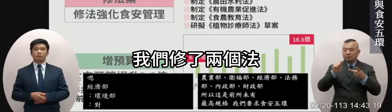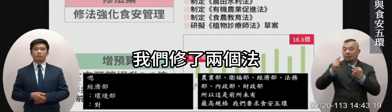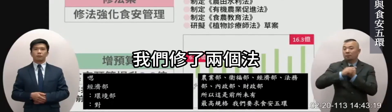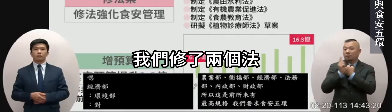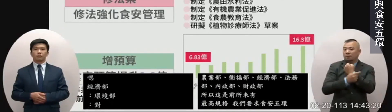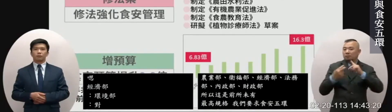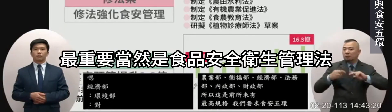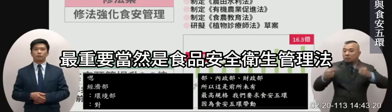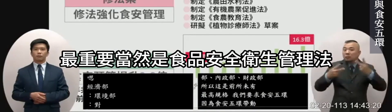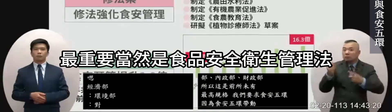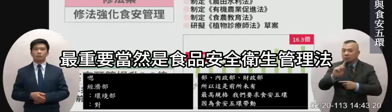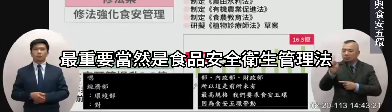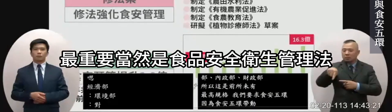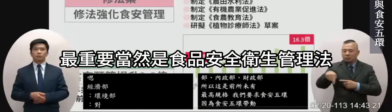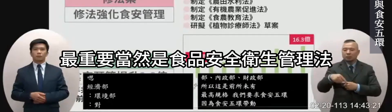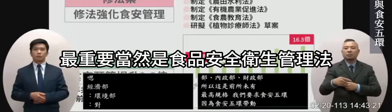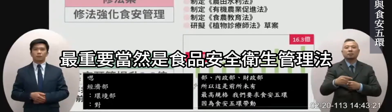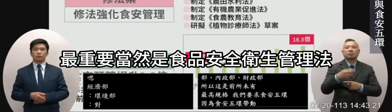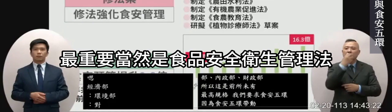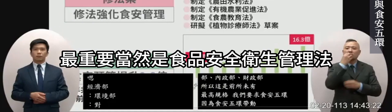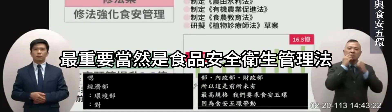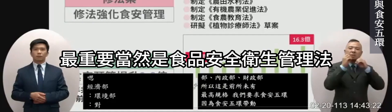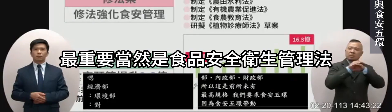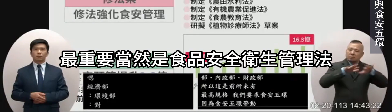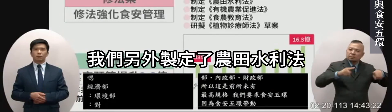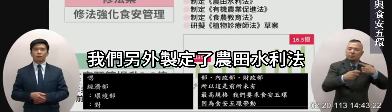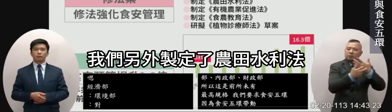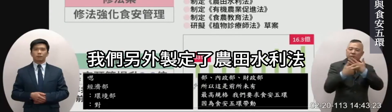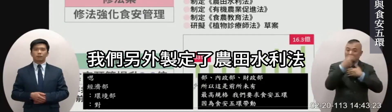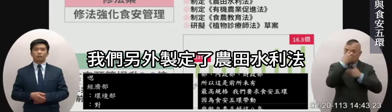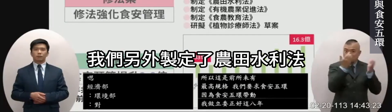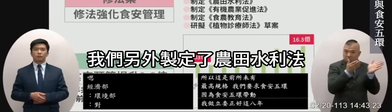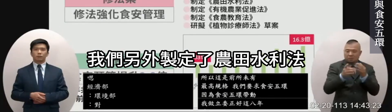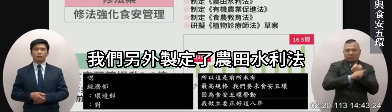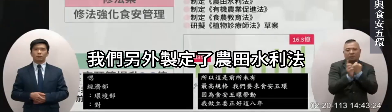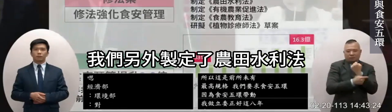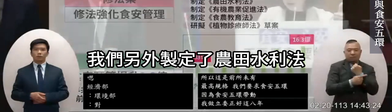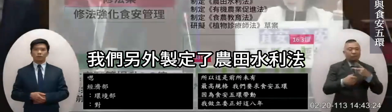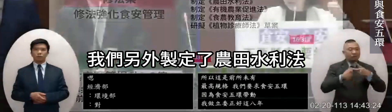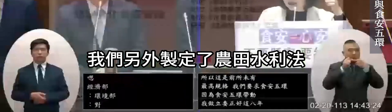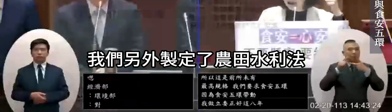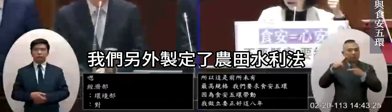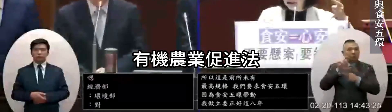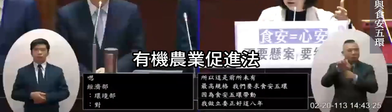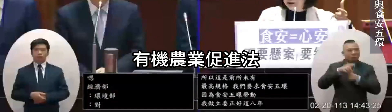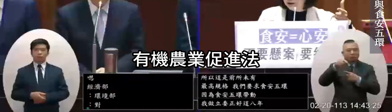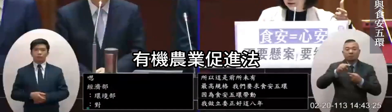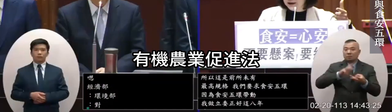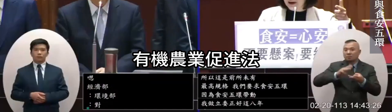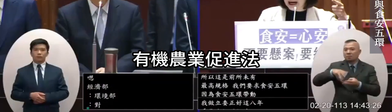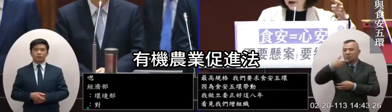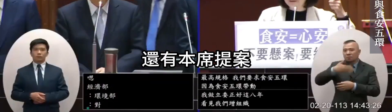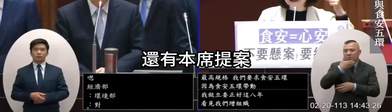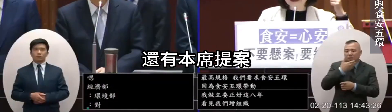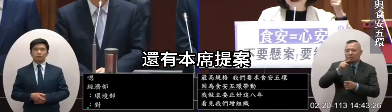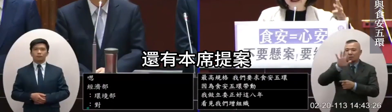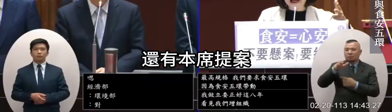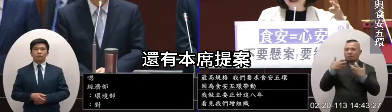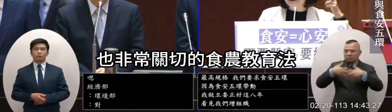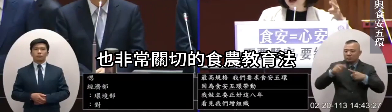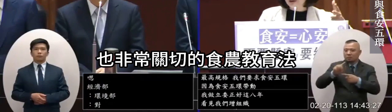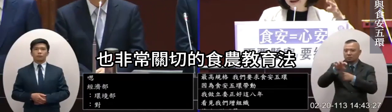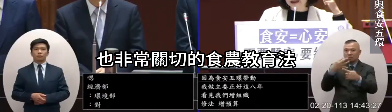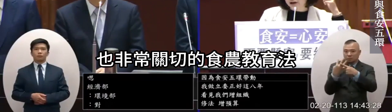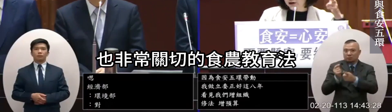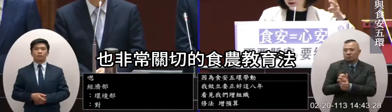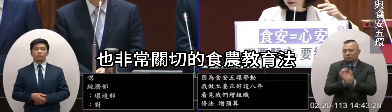了两个法，最重要当然是食品安全卫生管理法，我们另外制定了农田水利法、有机农业促进法，还有本席提